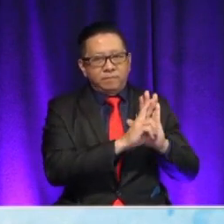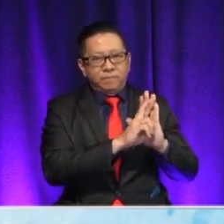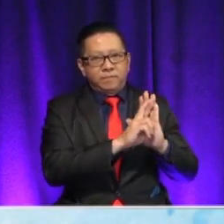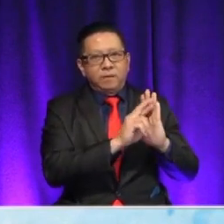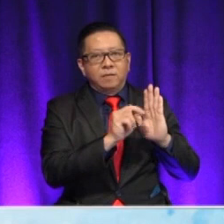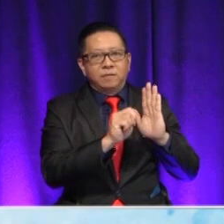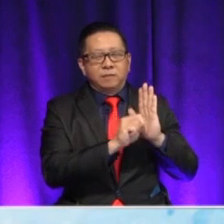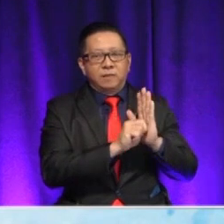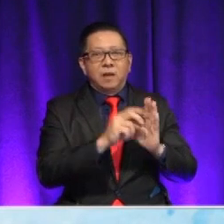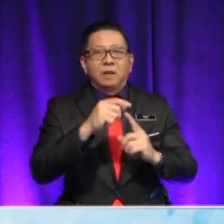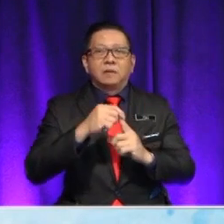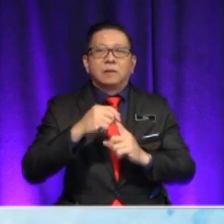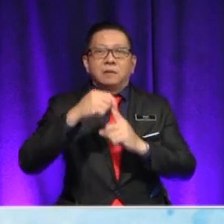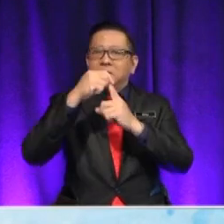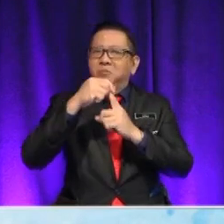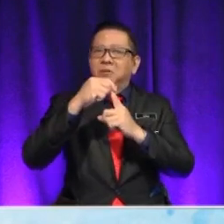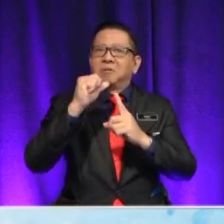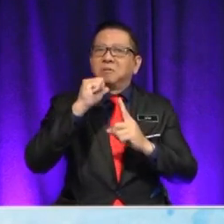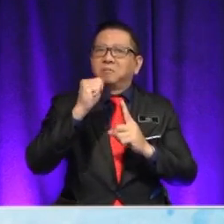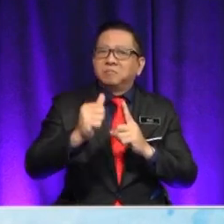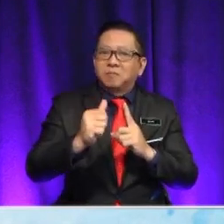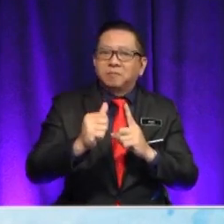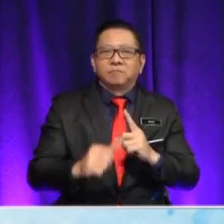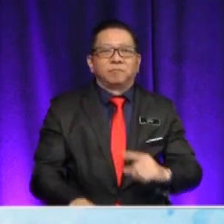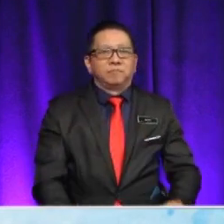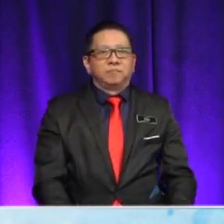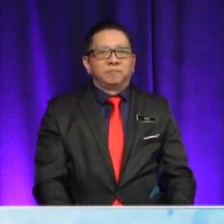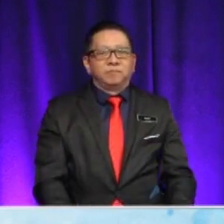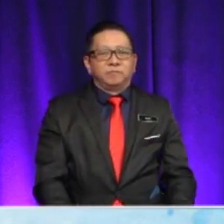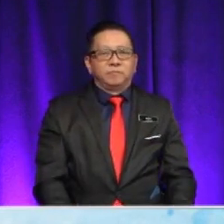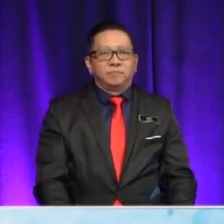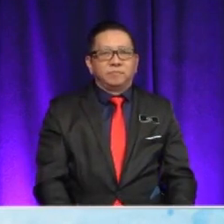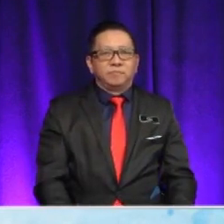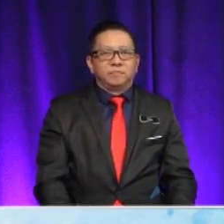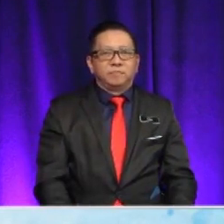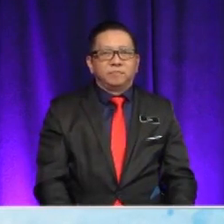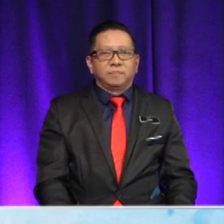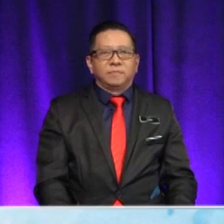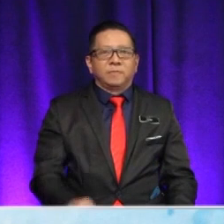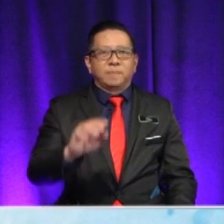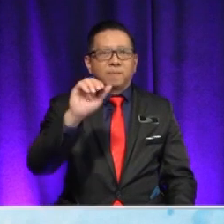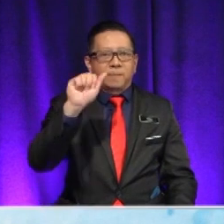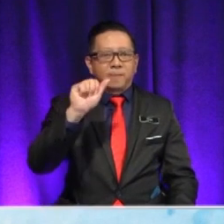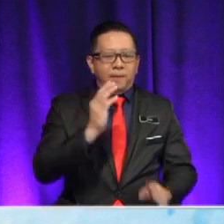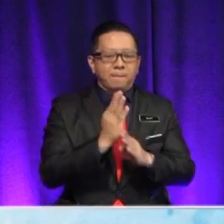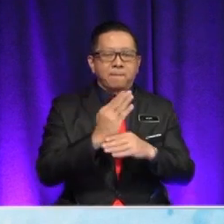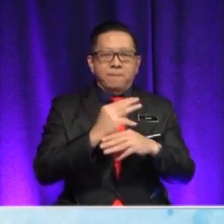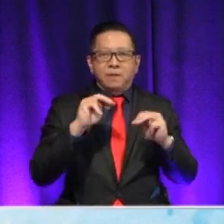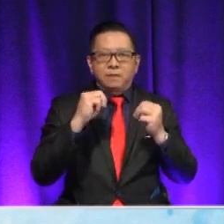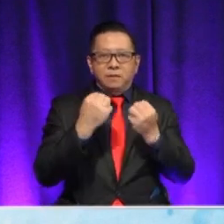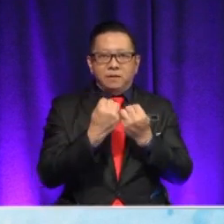kecuali. Dah ditulis huruf besar tu, kecuali. Okey, yang mana kecuali? Okey, A, membentuk